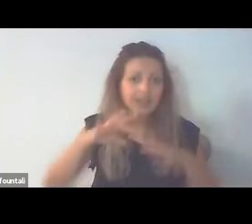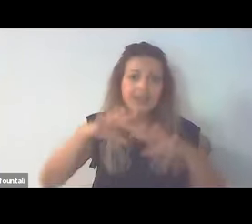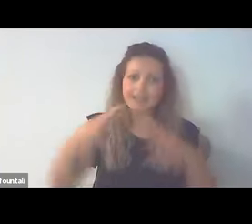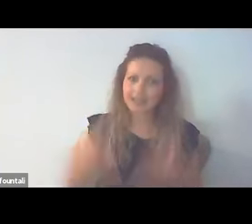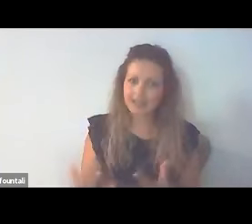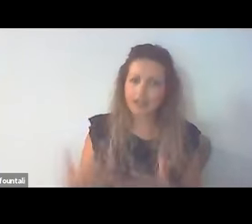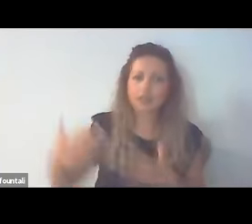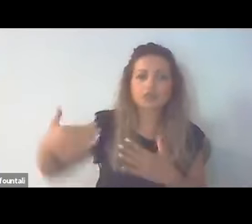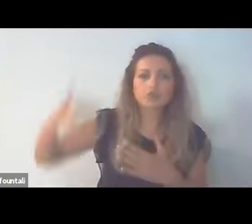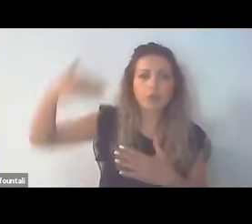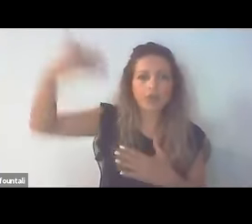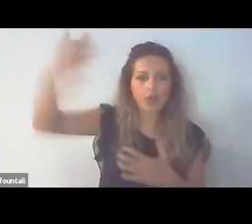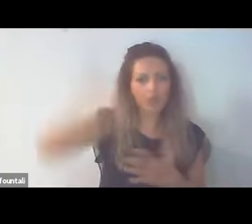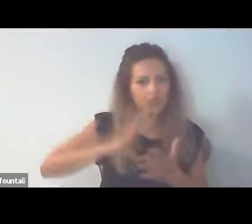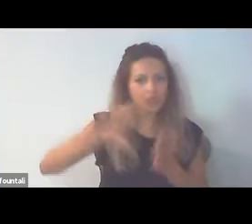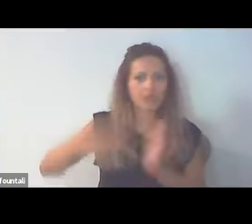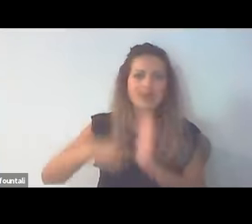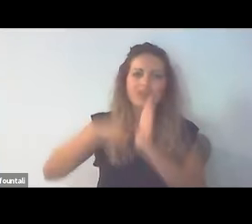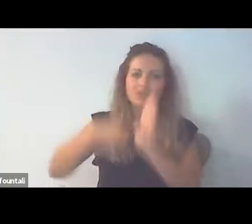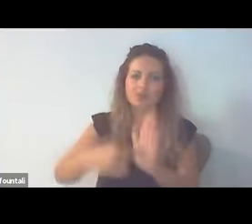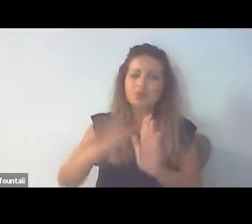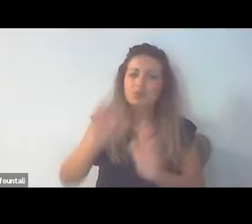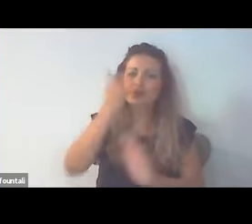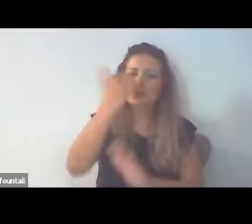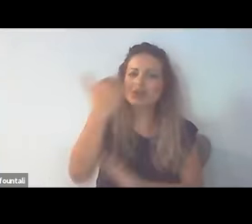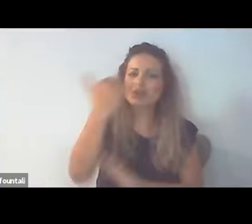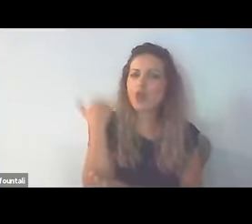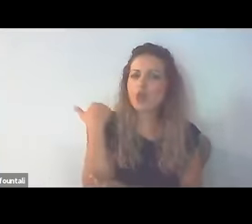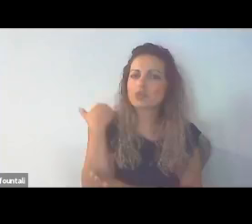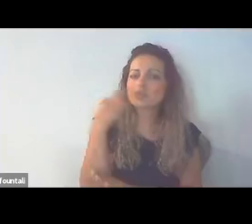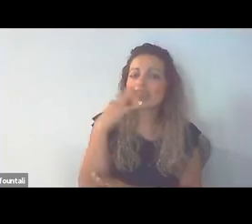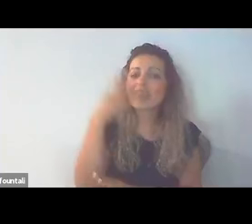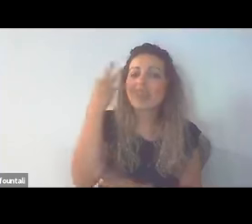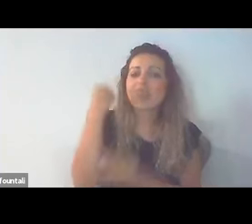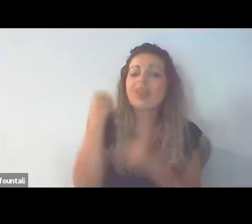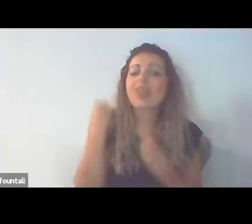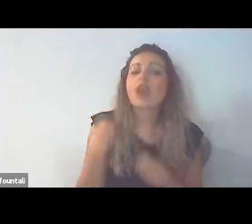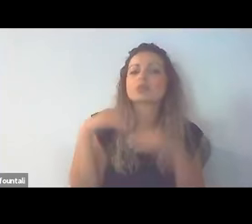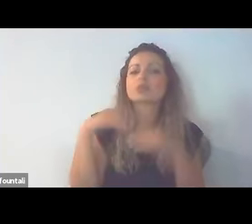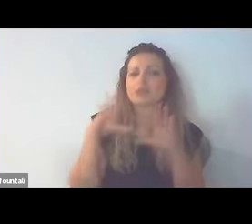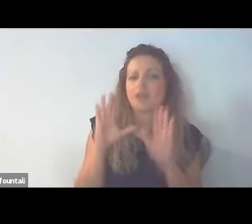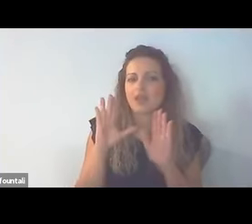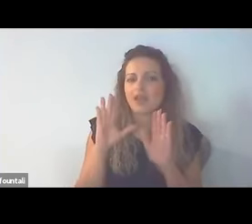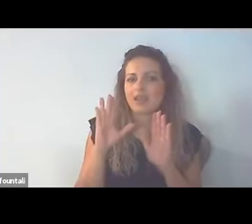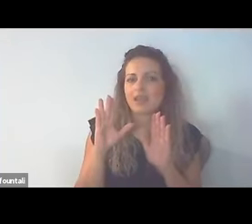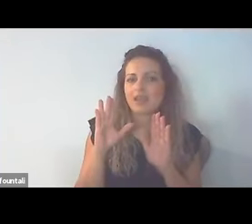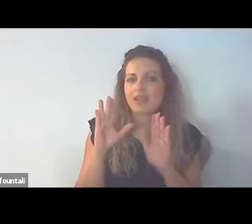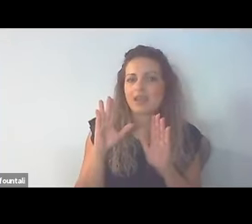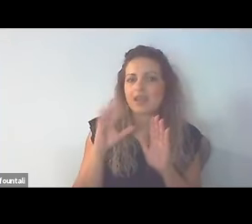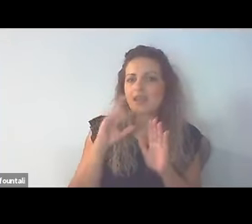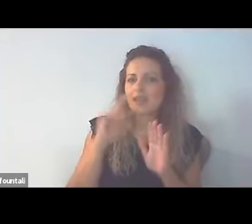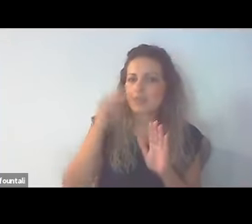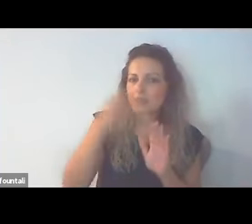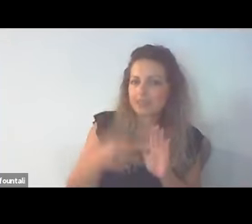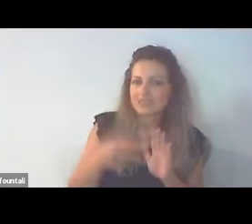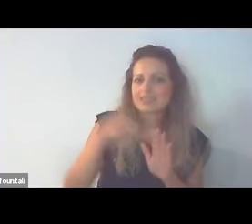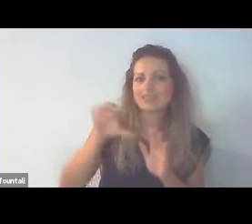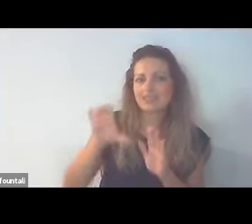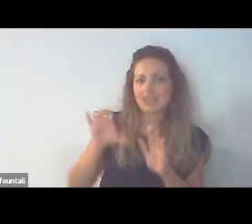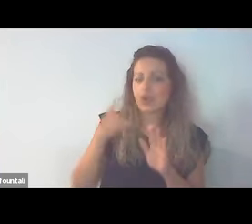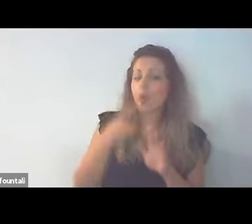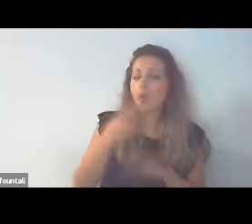μέλλον. Την πρώτη ερώτηση, συγγνώμη, δεν την άκουσα καθόλου. Να απαντήσει η Ειρήνη, πρέπει να την απαντήσω εγώ, γιατί δεν